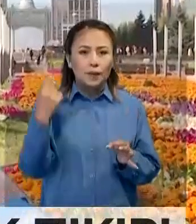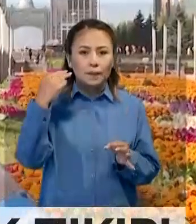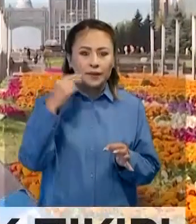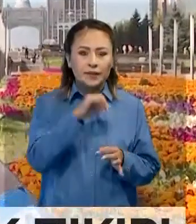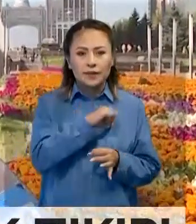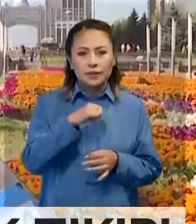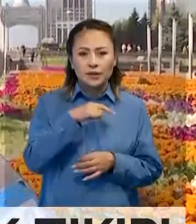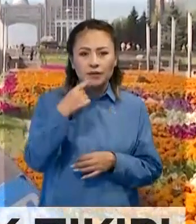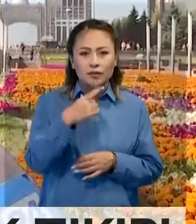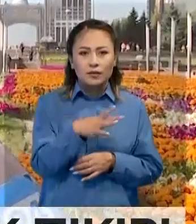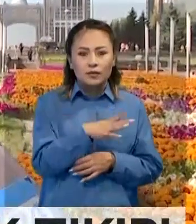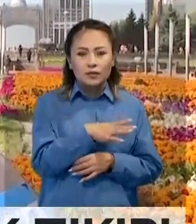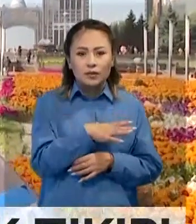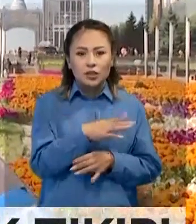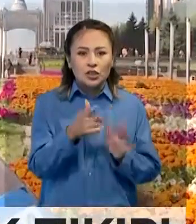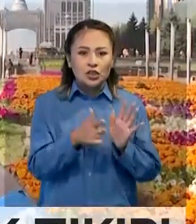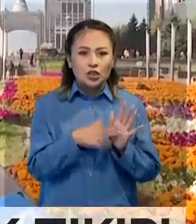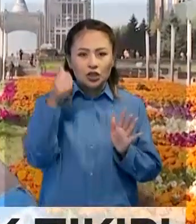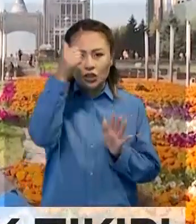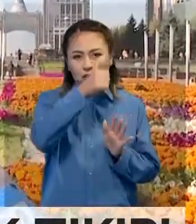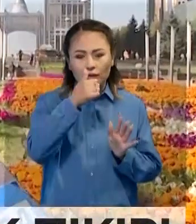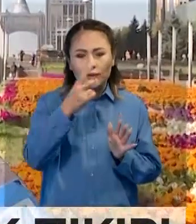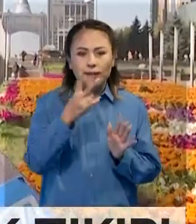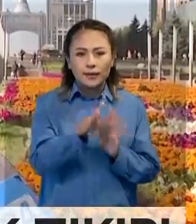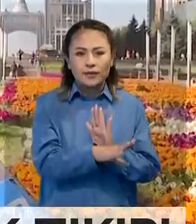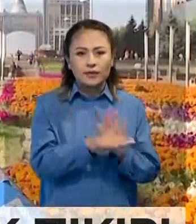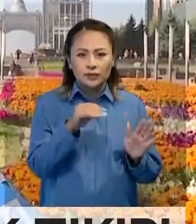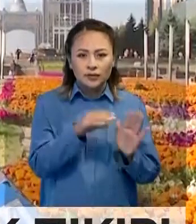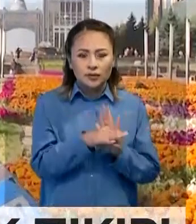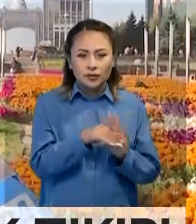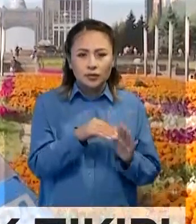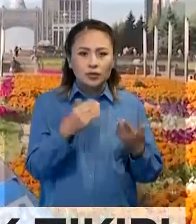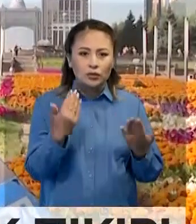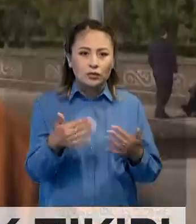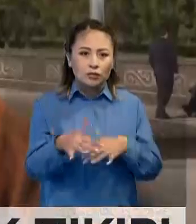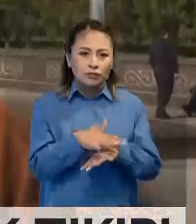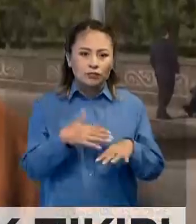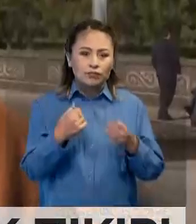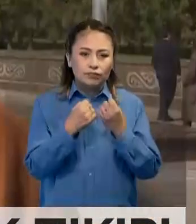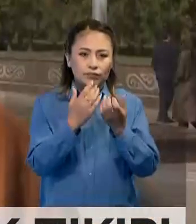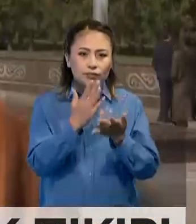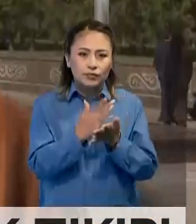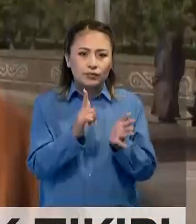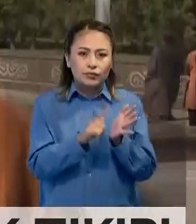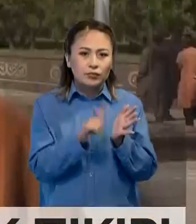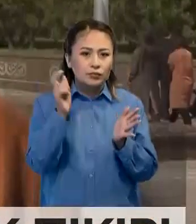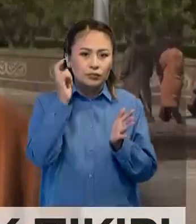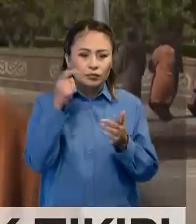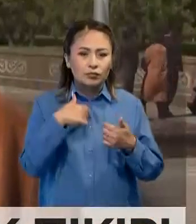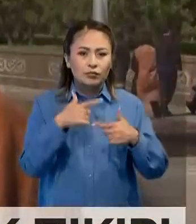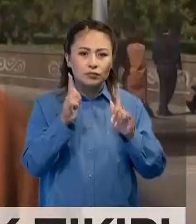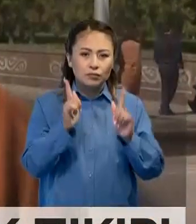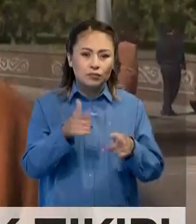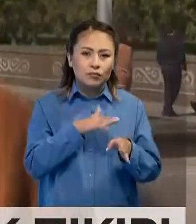енді. 7 жылға сайлану керек деп. Енді халық қолдап отыр ғой. 7 жылдық болған мен толықтай келсем,